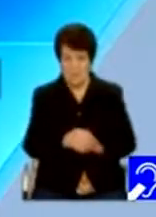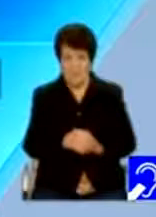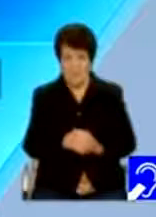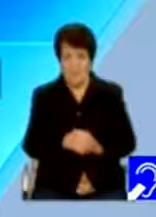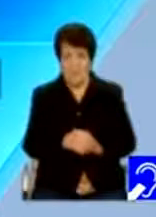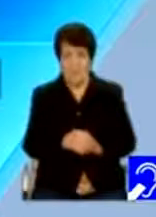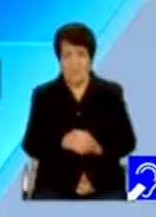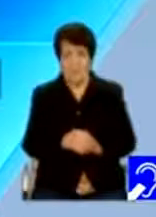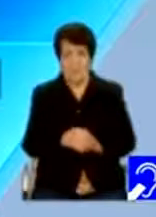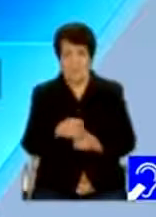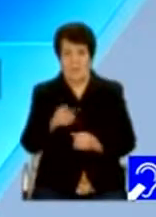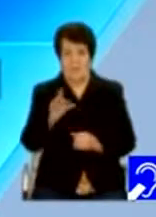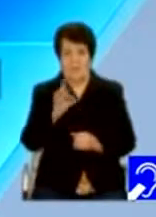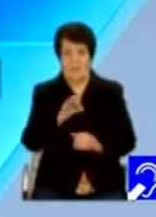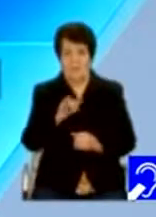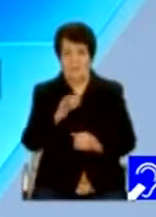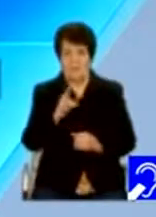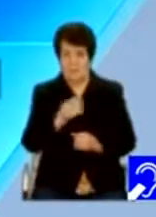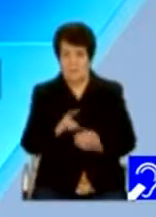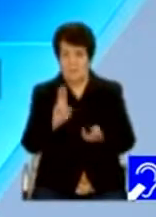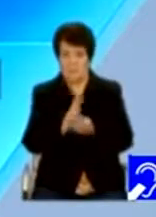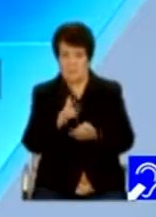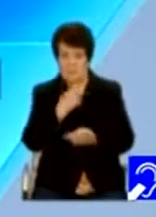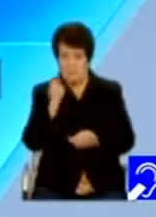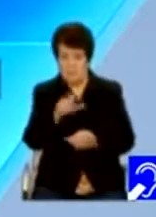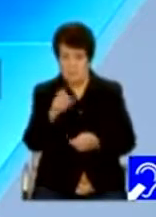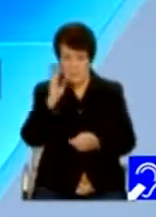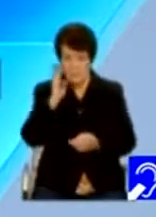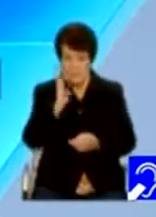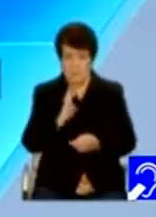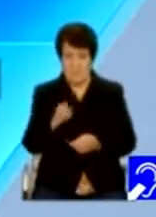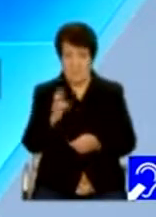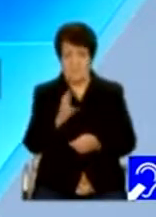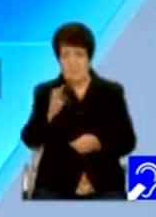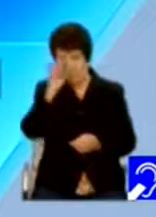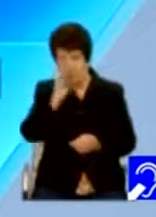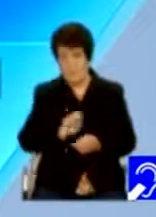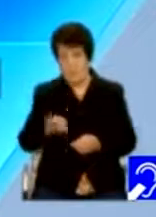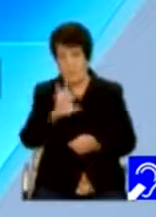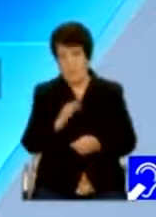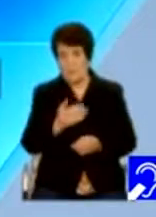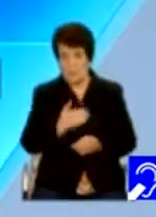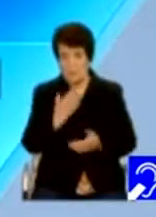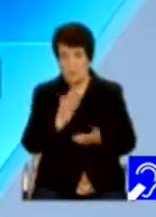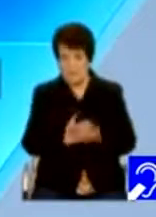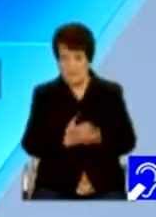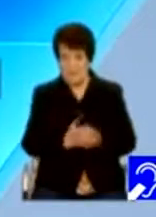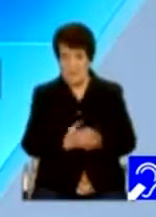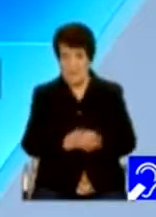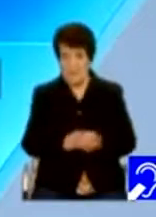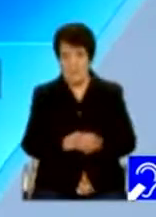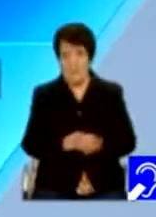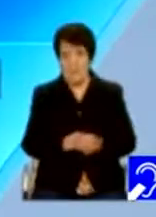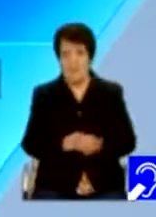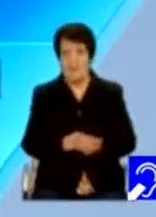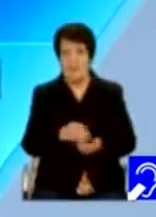Foarte recent Renato Osate a avut o întrevedere cu mai mulți ambasadori ai statelor europene și noi suntem cei de la blocul Renato Osate